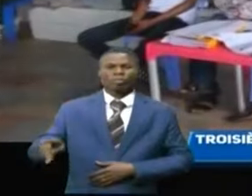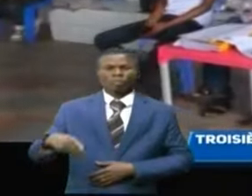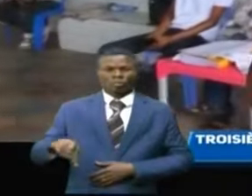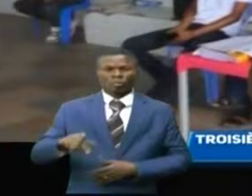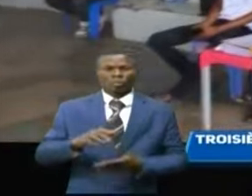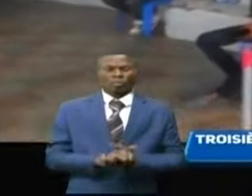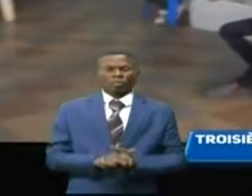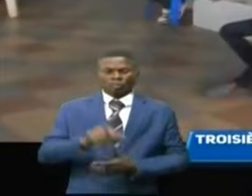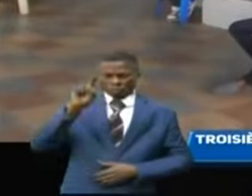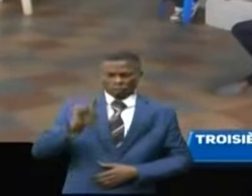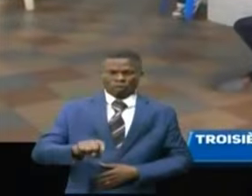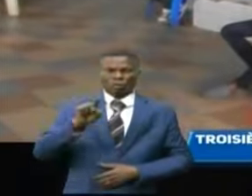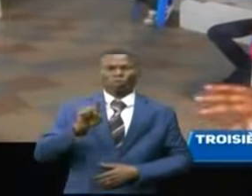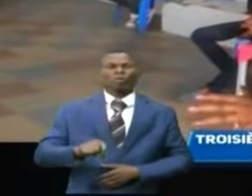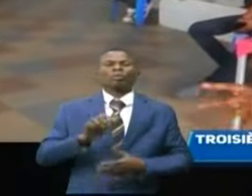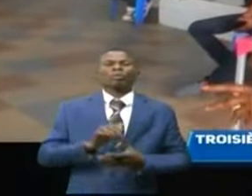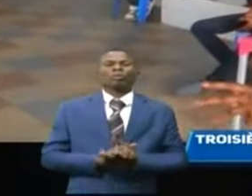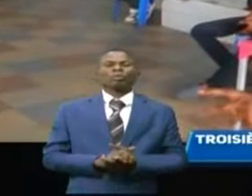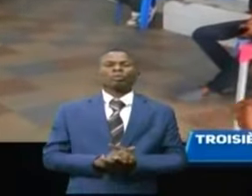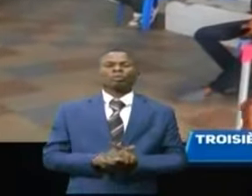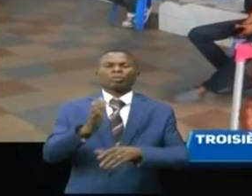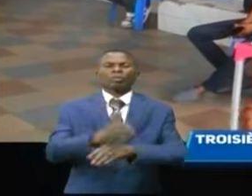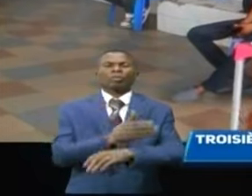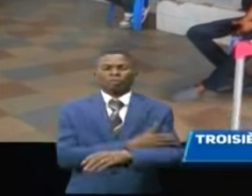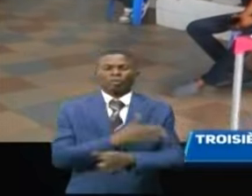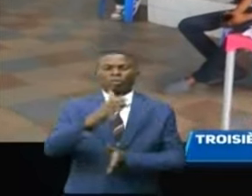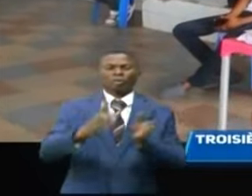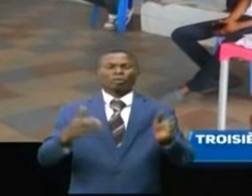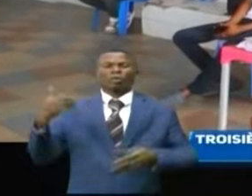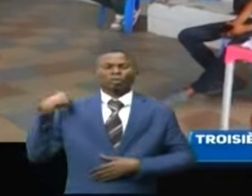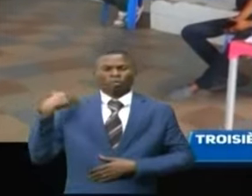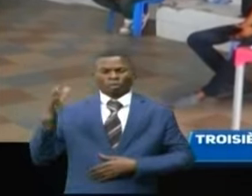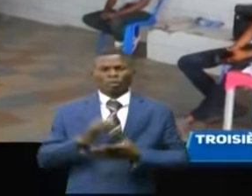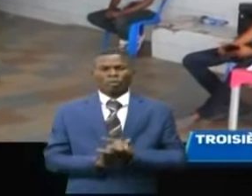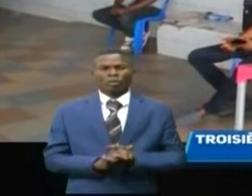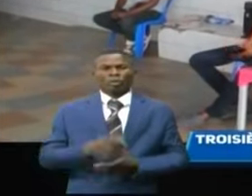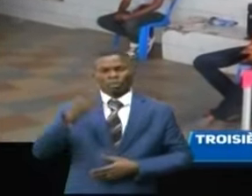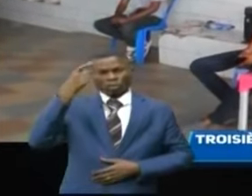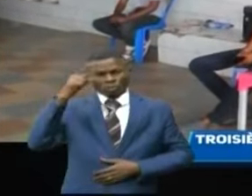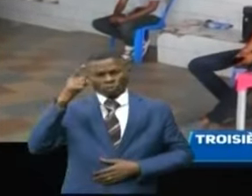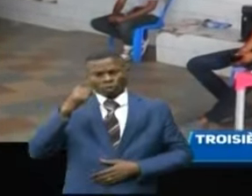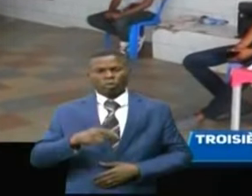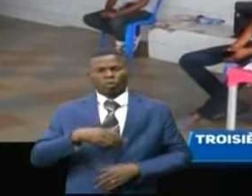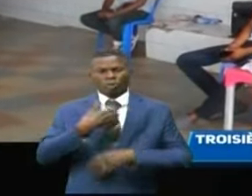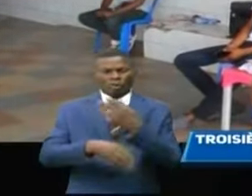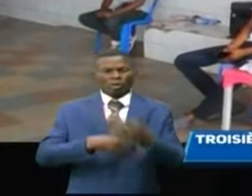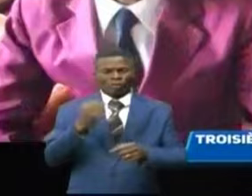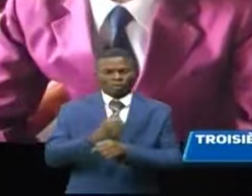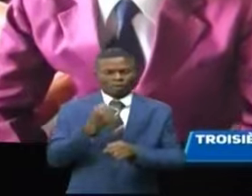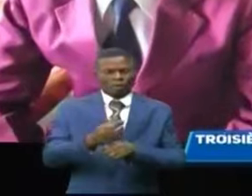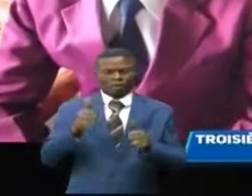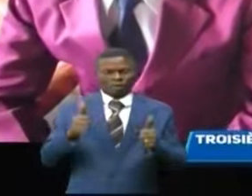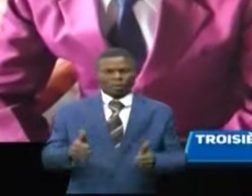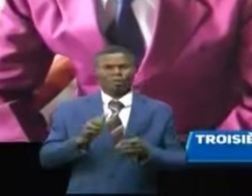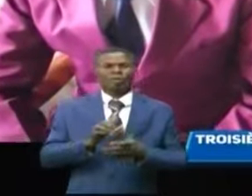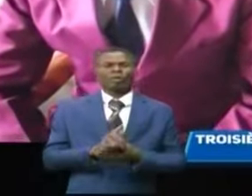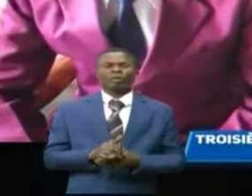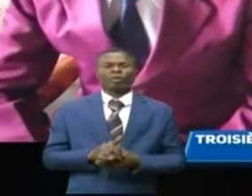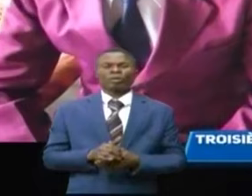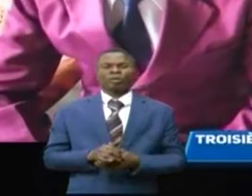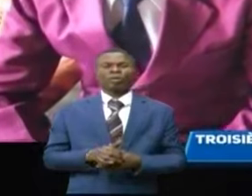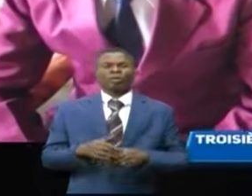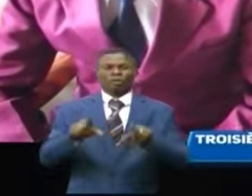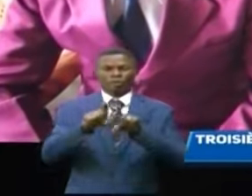a l'obligation d'accroître ses recettes pour accomplir son programme d'action.